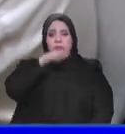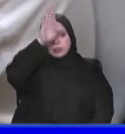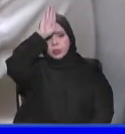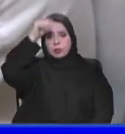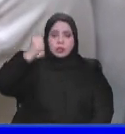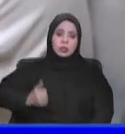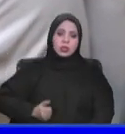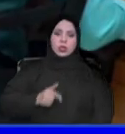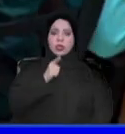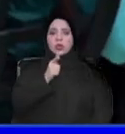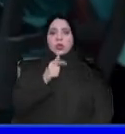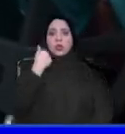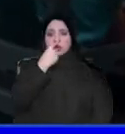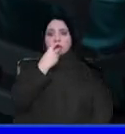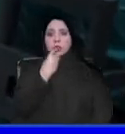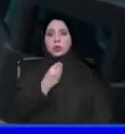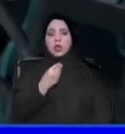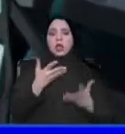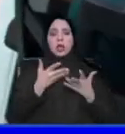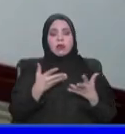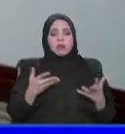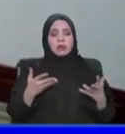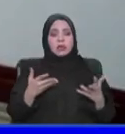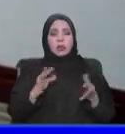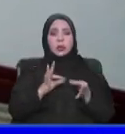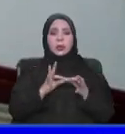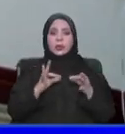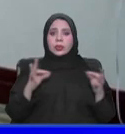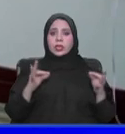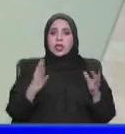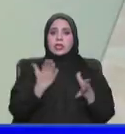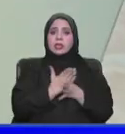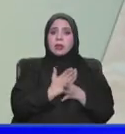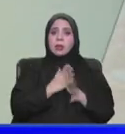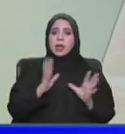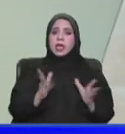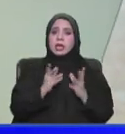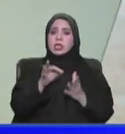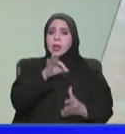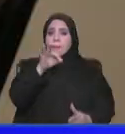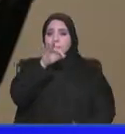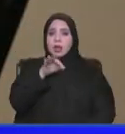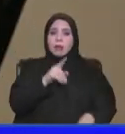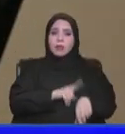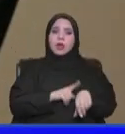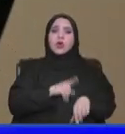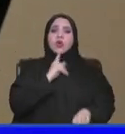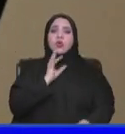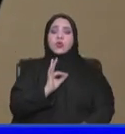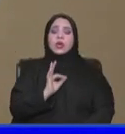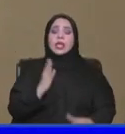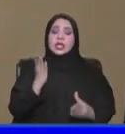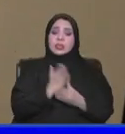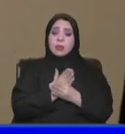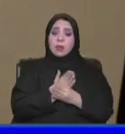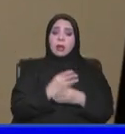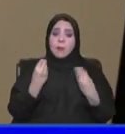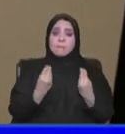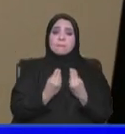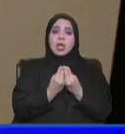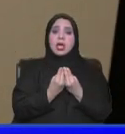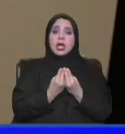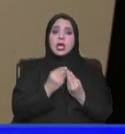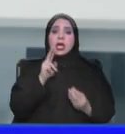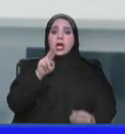بصوره سهله وسريعه ومن اي مكان وفي اي وقت حيث تعاملت ثلاث